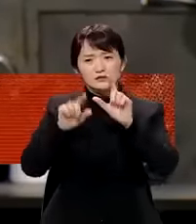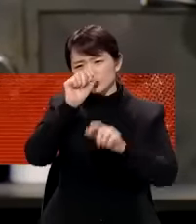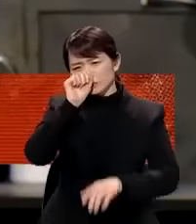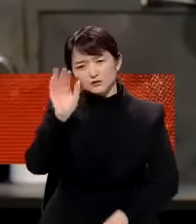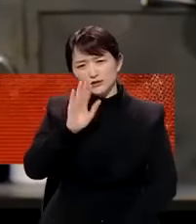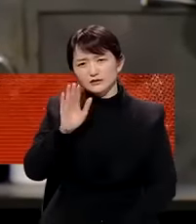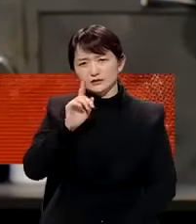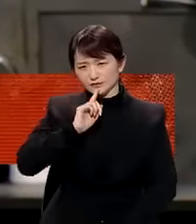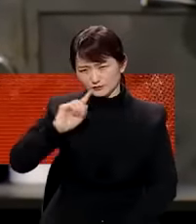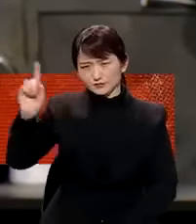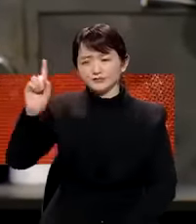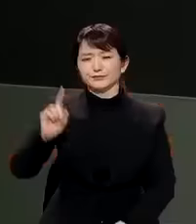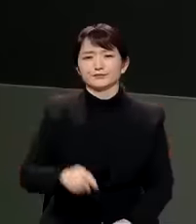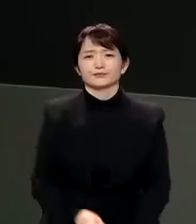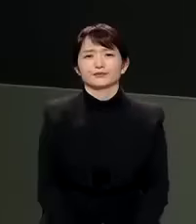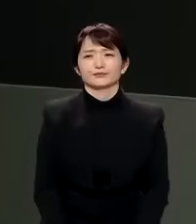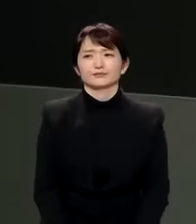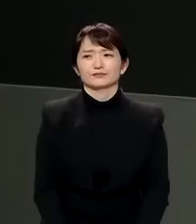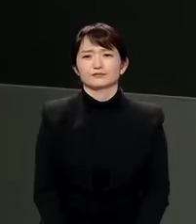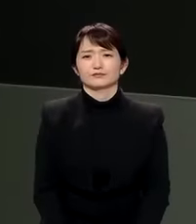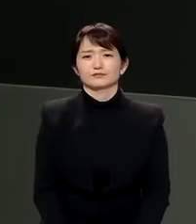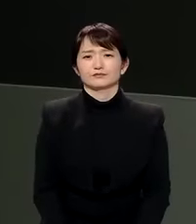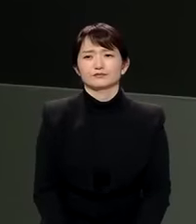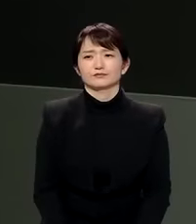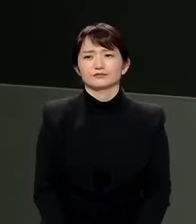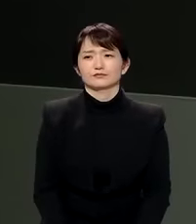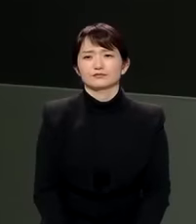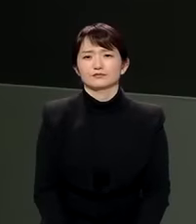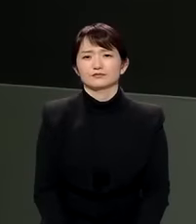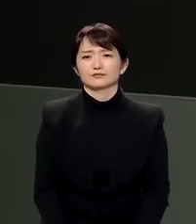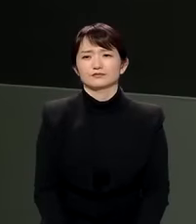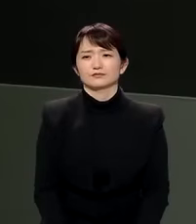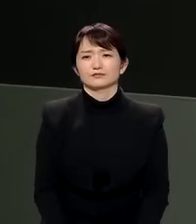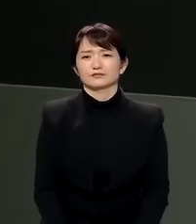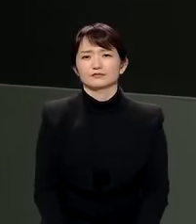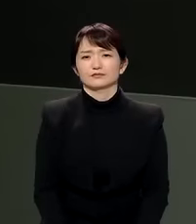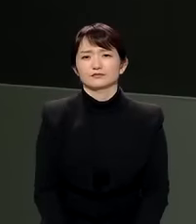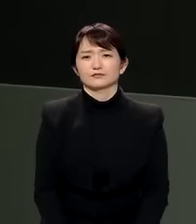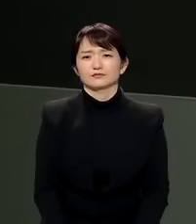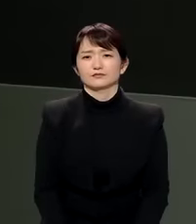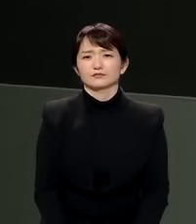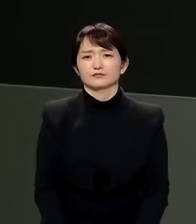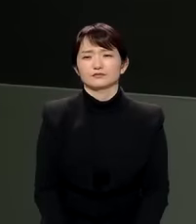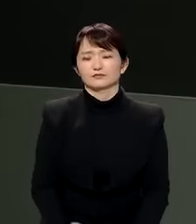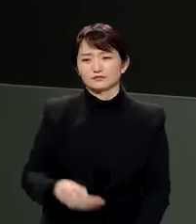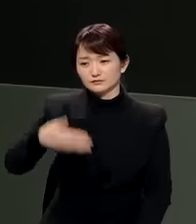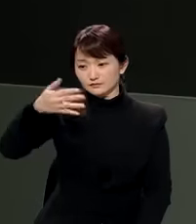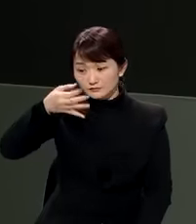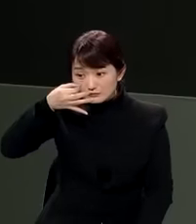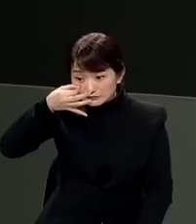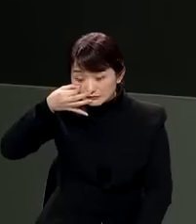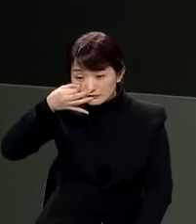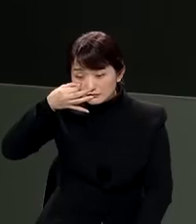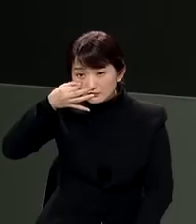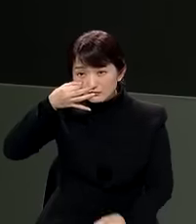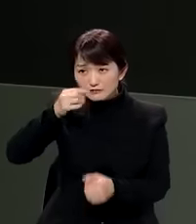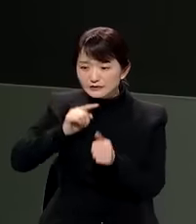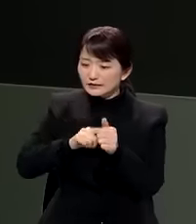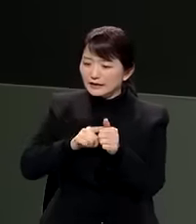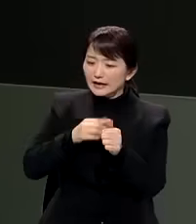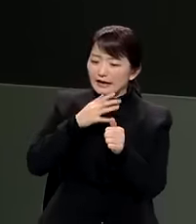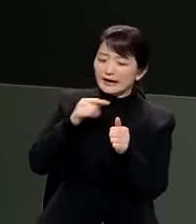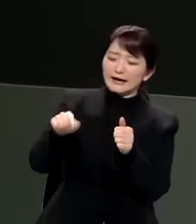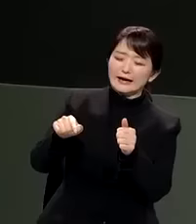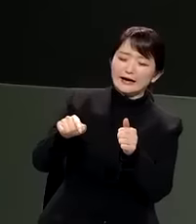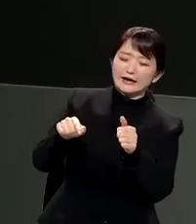제보한 상황입니다 야 이러면은 이거 저 이걸 보시고 보면서 또 저런 인간들도 막 아 이렇게 하면 법에